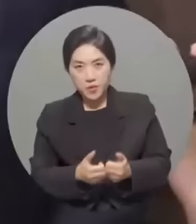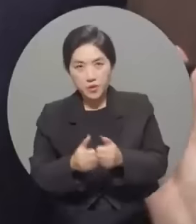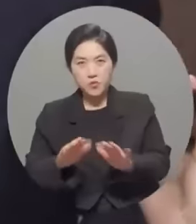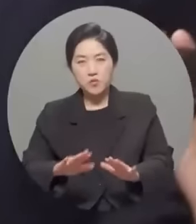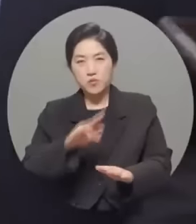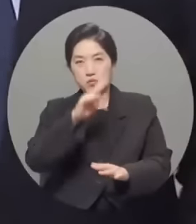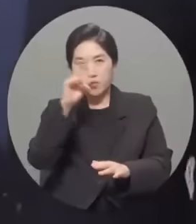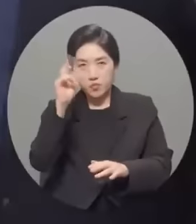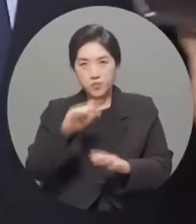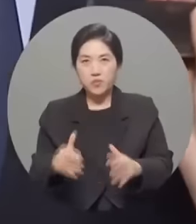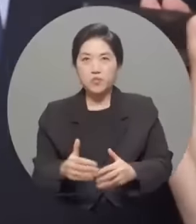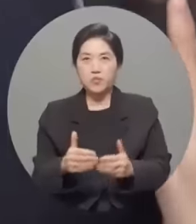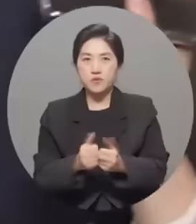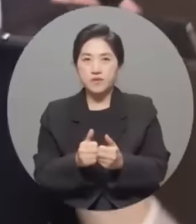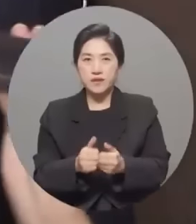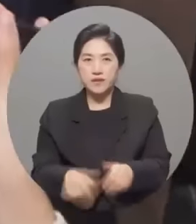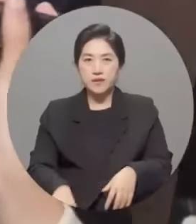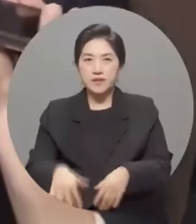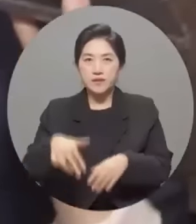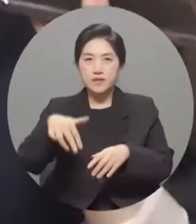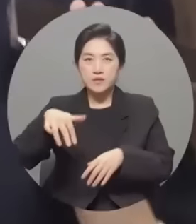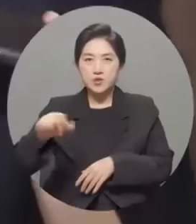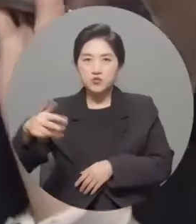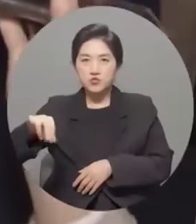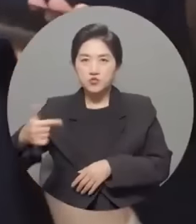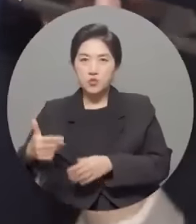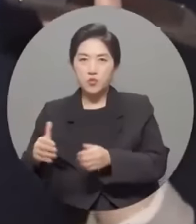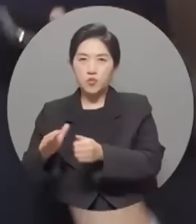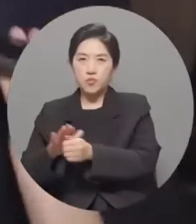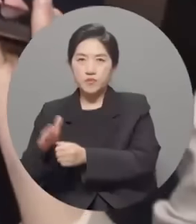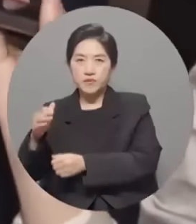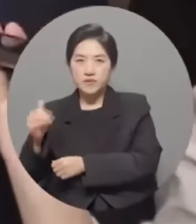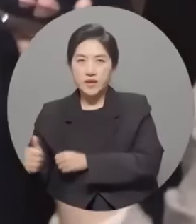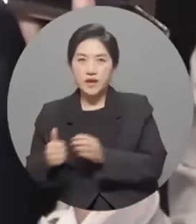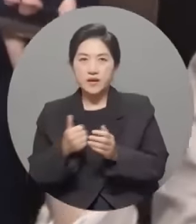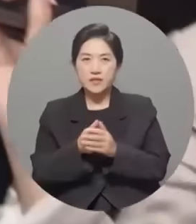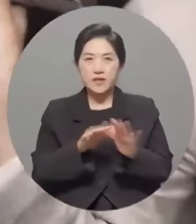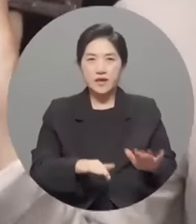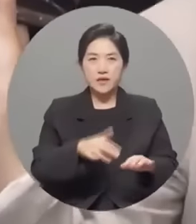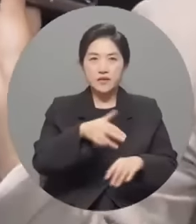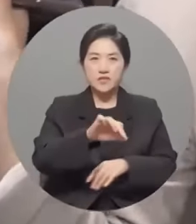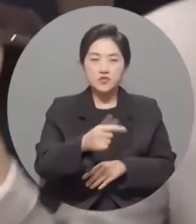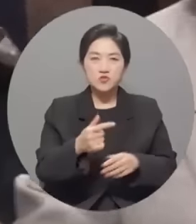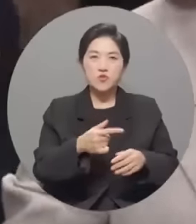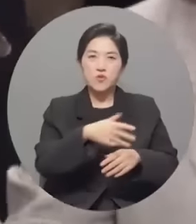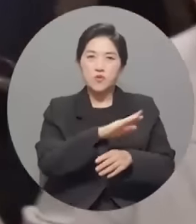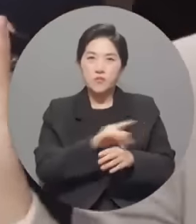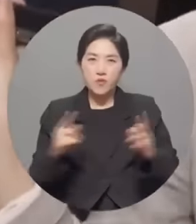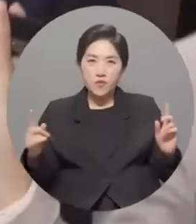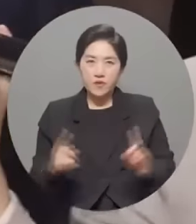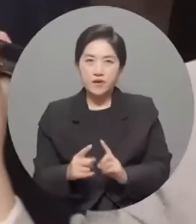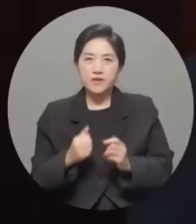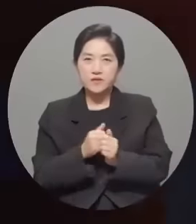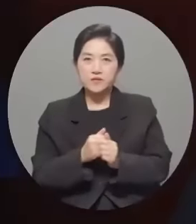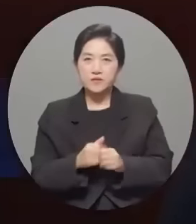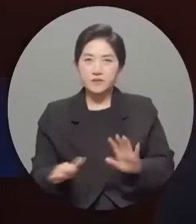홍철호 정무수석과 민주당 천준호 비서실장을 포함해 양측에서 두 명씩 네 명이 40분간